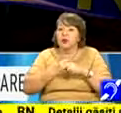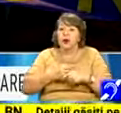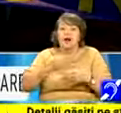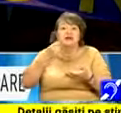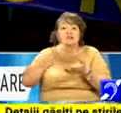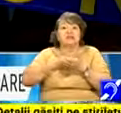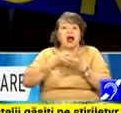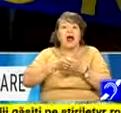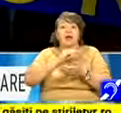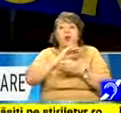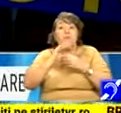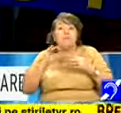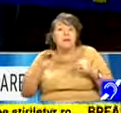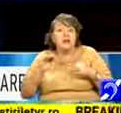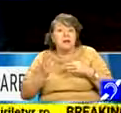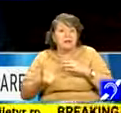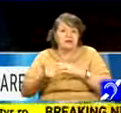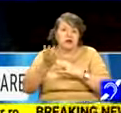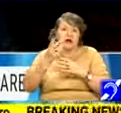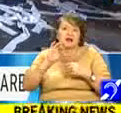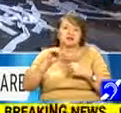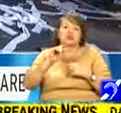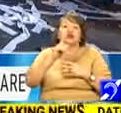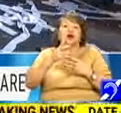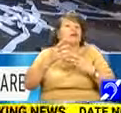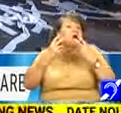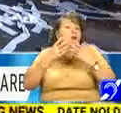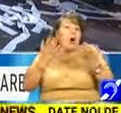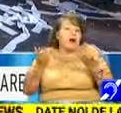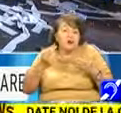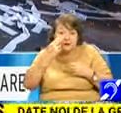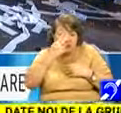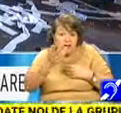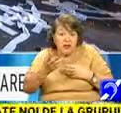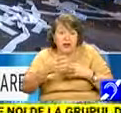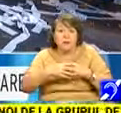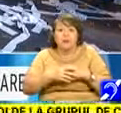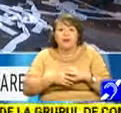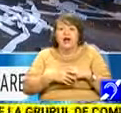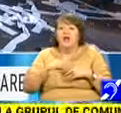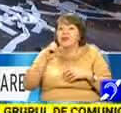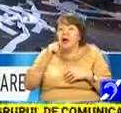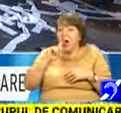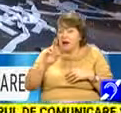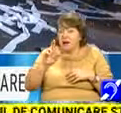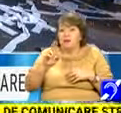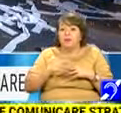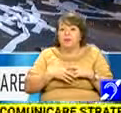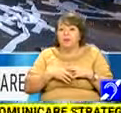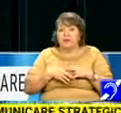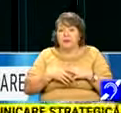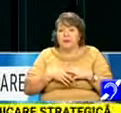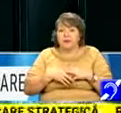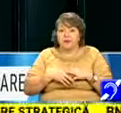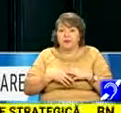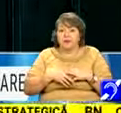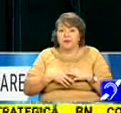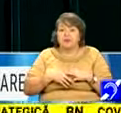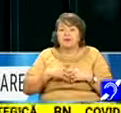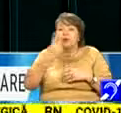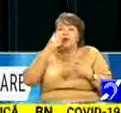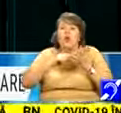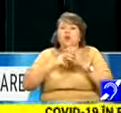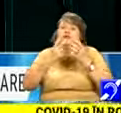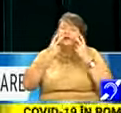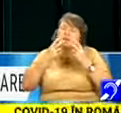salariului minim pe economie, cât ar trebui să crească și acesta. Dar așa cum am spus, una dintre principalele